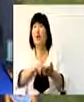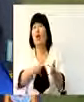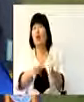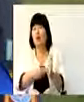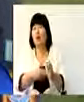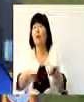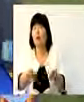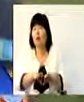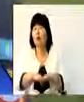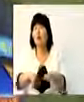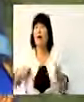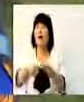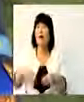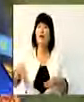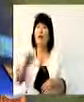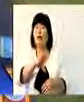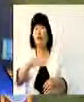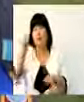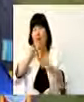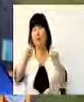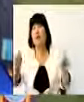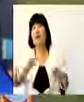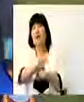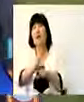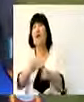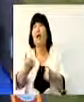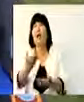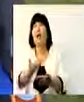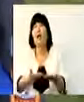Сол план бойынша қала бойынша бүкіл мектептерге қамтып, қазір үгіт насихаттар жұмыстары жүргізілді.